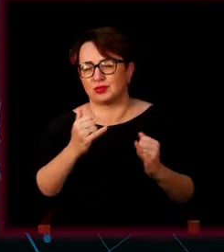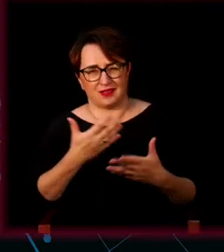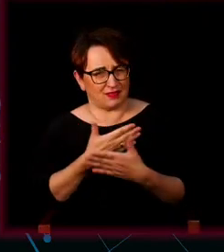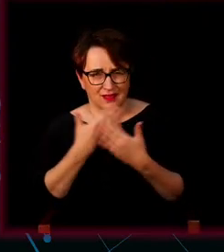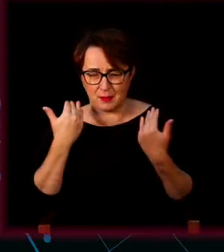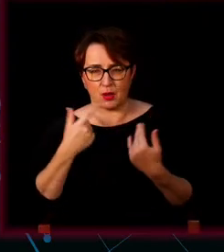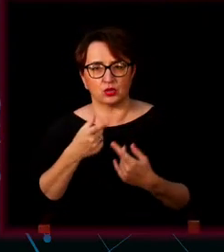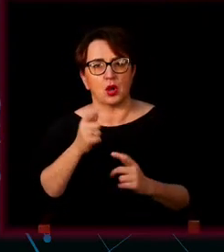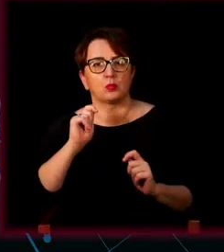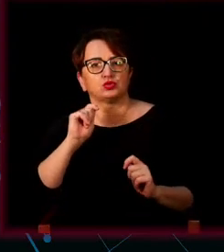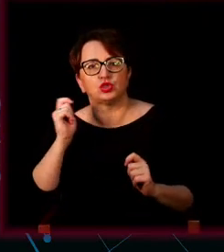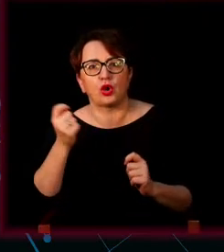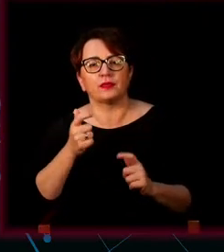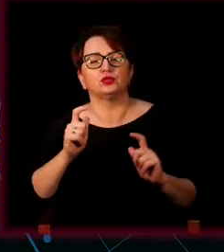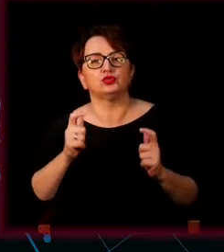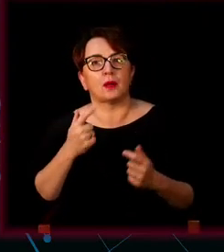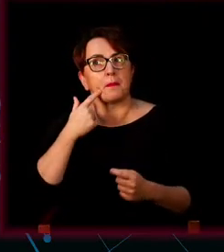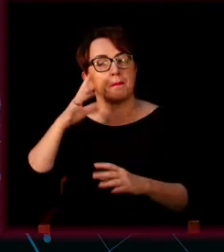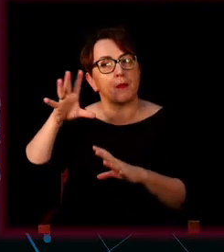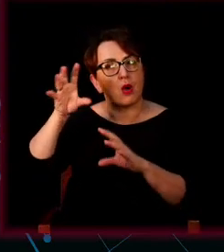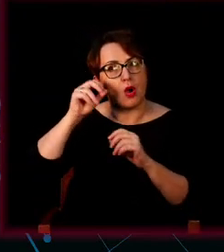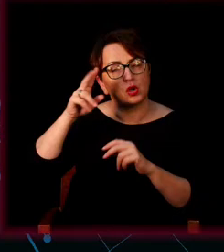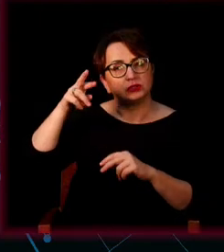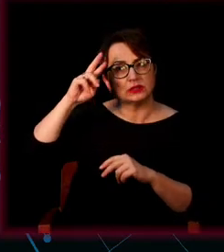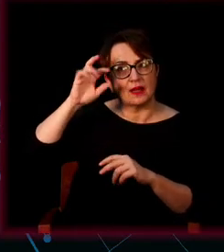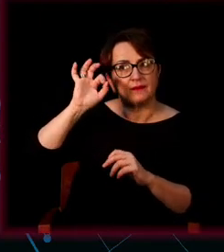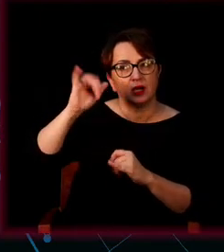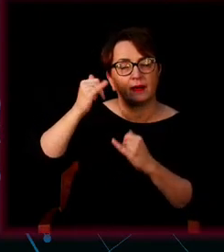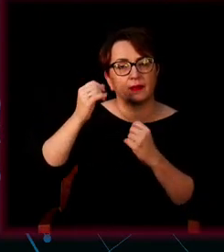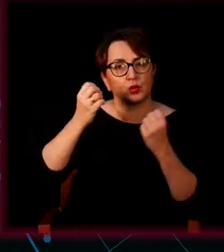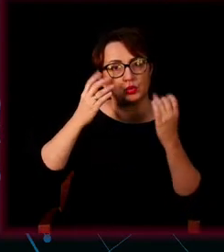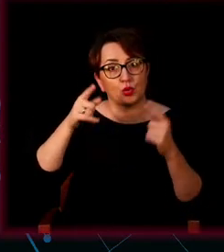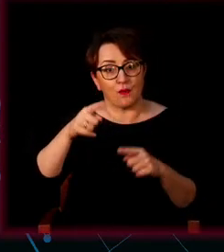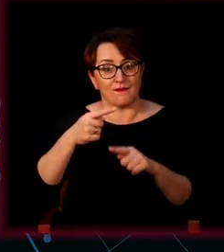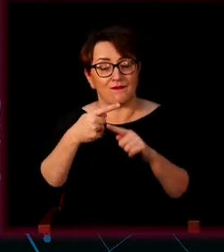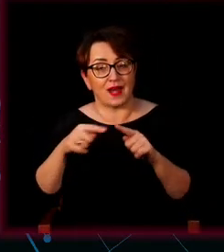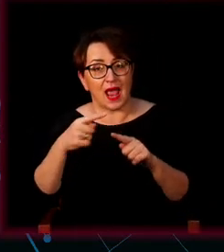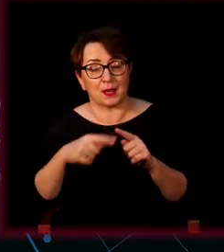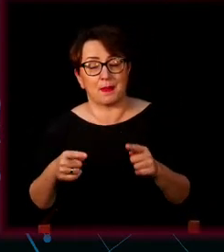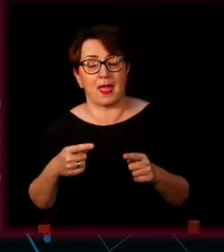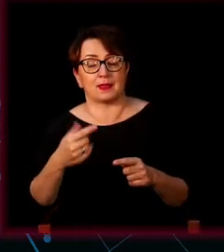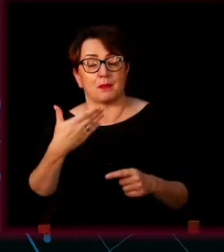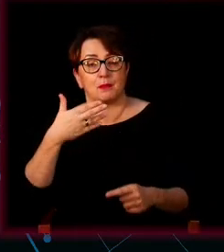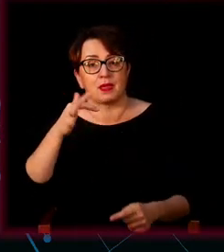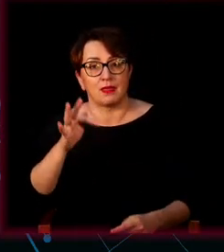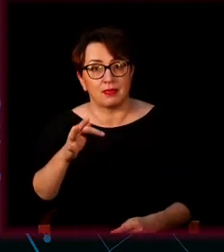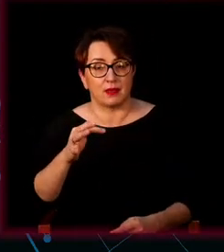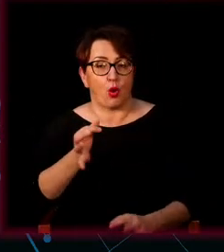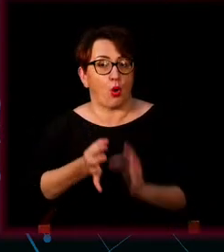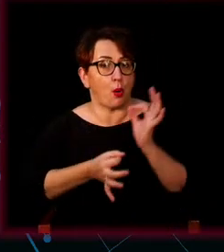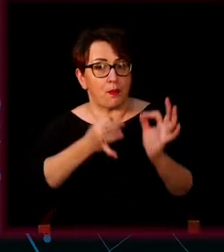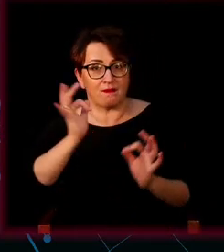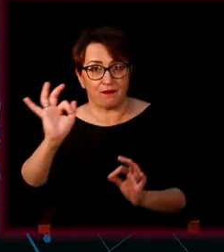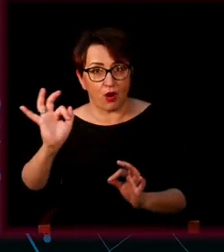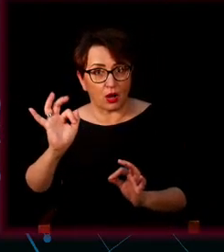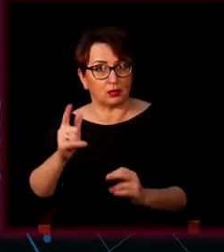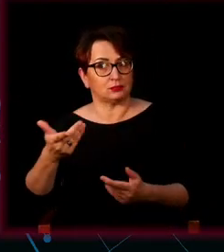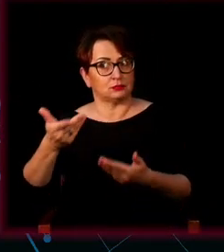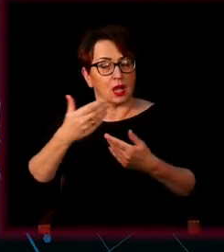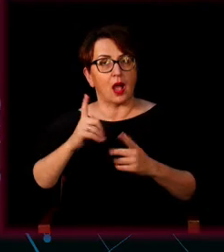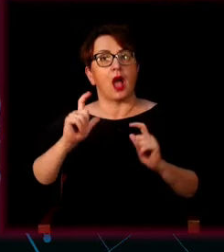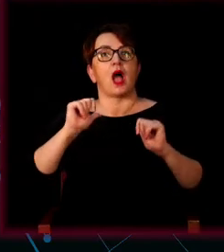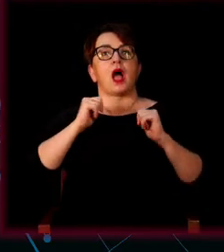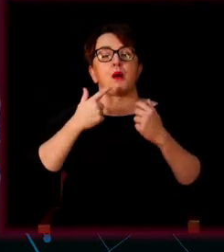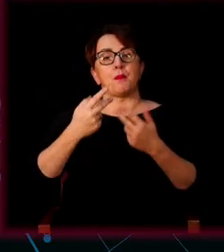przygoda pogręcona na poznawaniu tej innej kultury i te fragmenty mitów, fragmenty ich opowieści, one służą temu, żeby